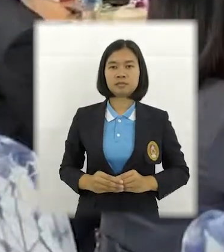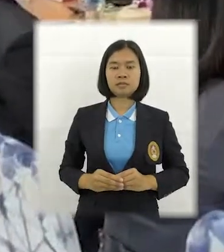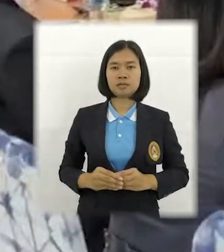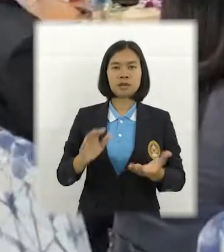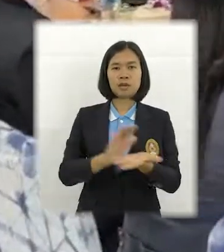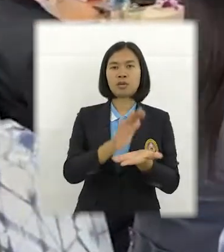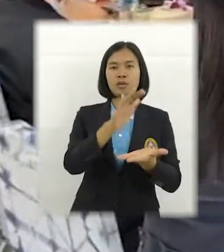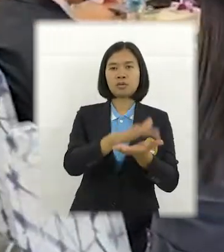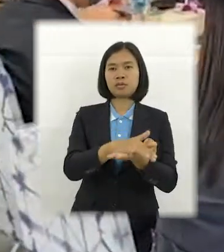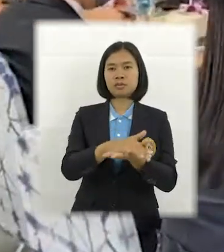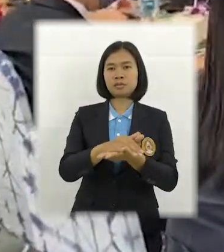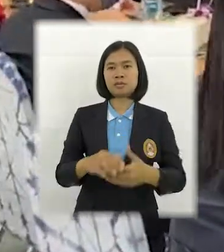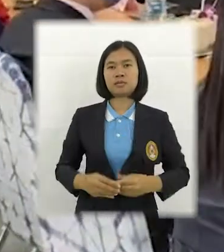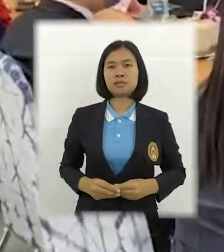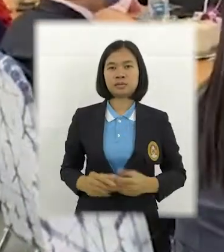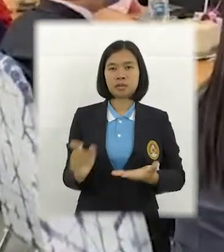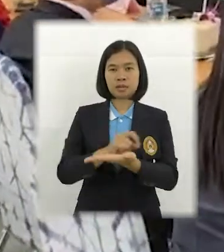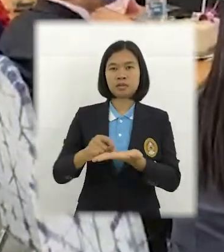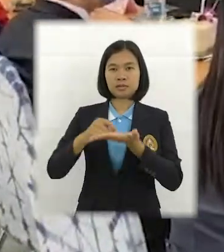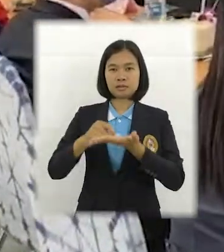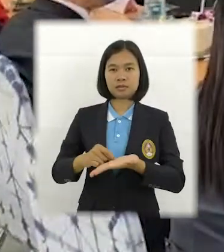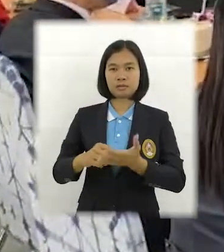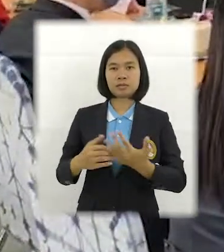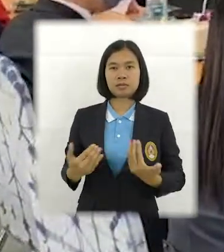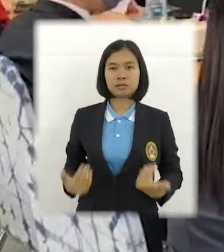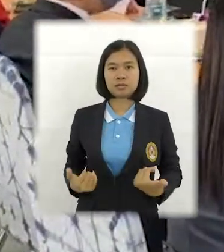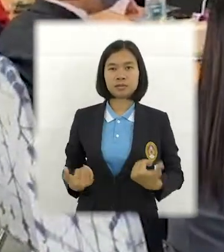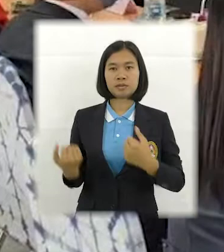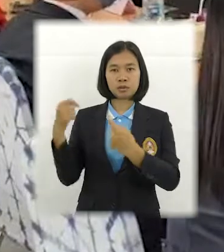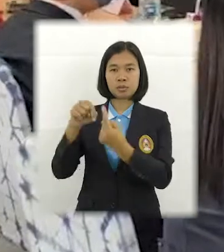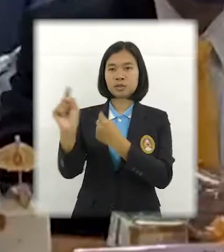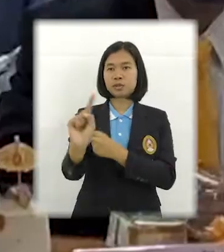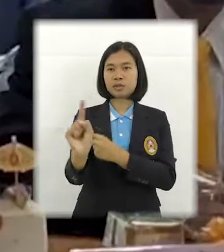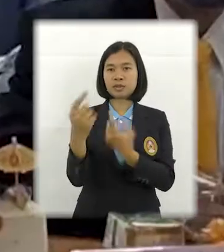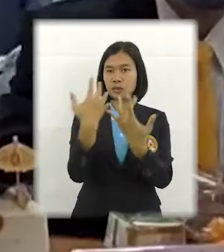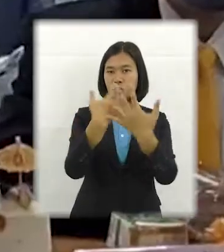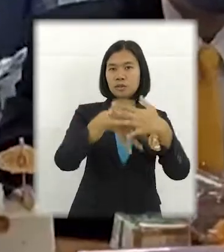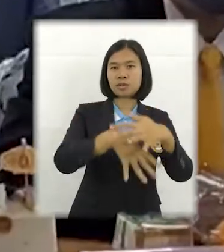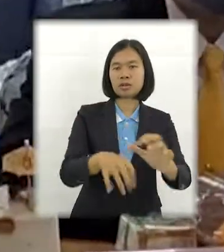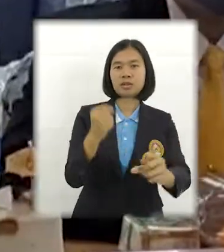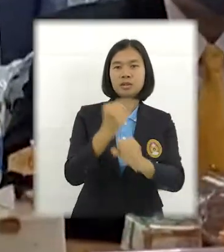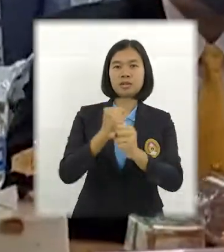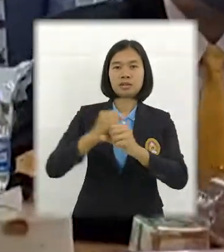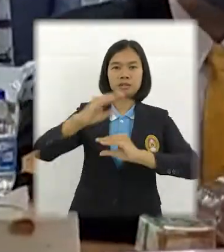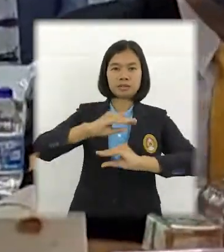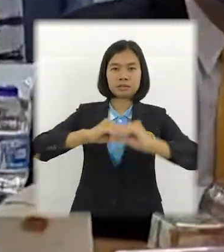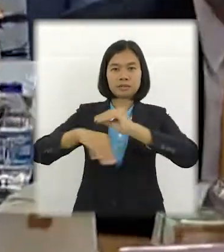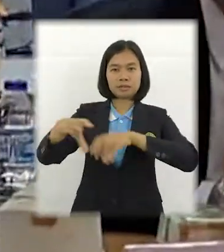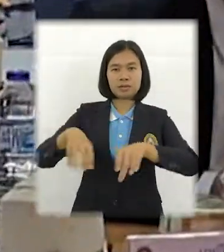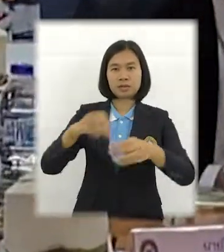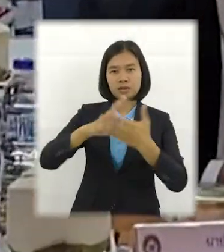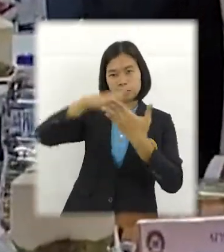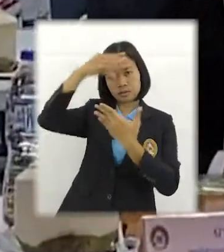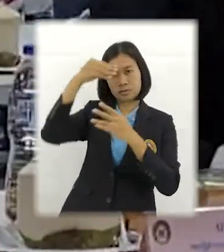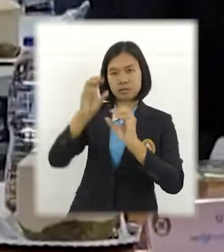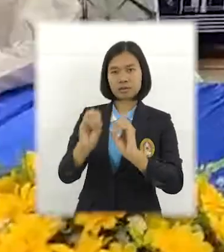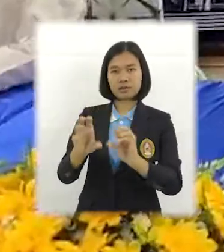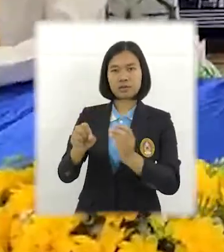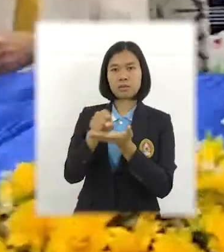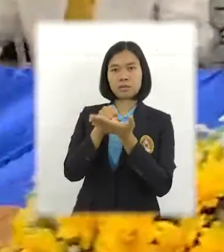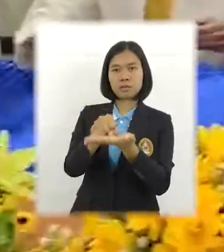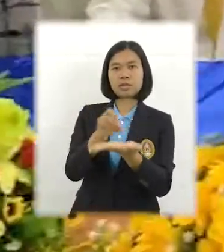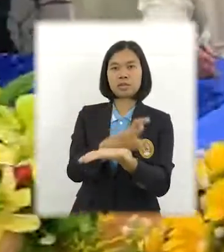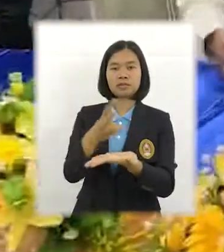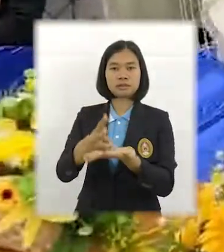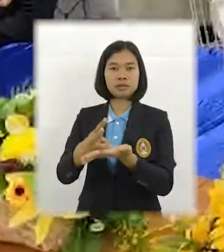และโรงเรียนคำเพิ่มพิทยาการลงนามในครั้งนี้มีเจตนารมณ์ร่วมกันในการดำเนินโครงการจัดการเรียนการสอน